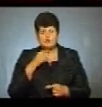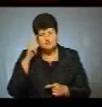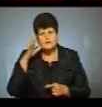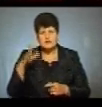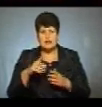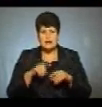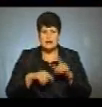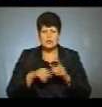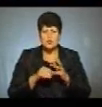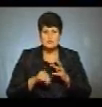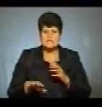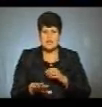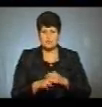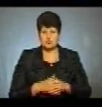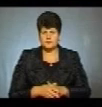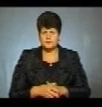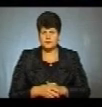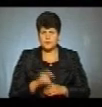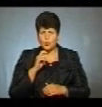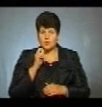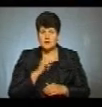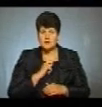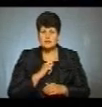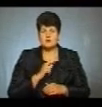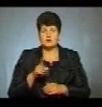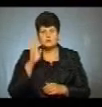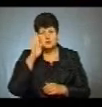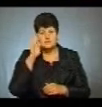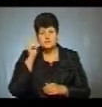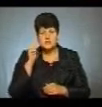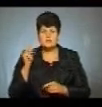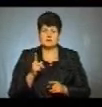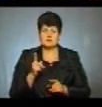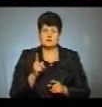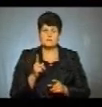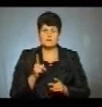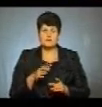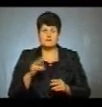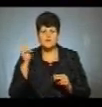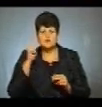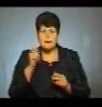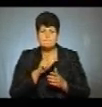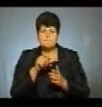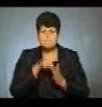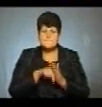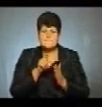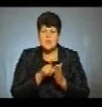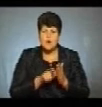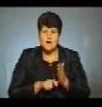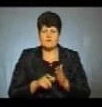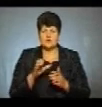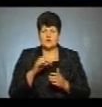землю, рідну Україну. Іван Циба, який навчається у Тернопільському музичному коледжі, вивчає біографію Соломії